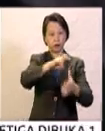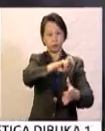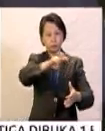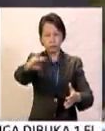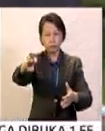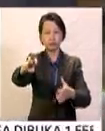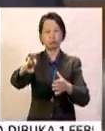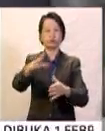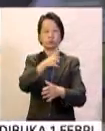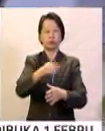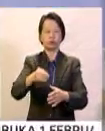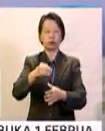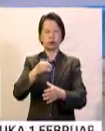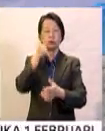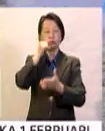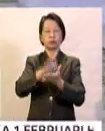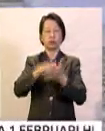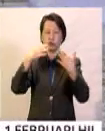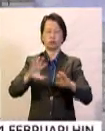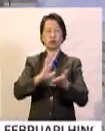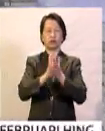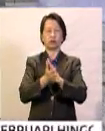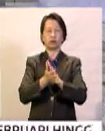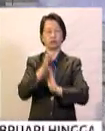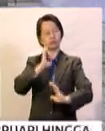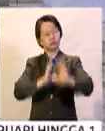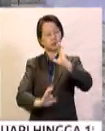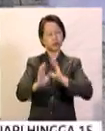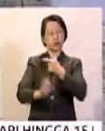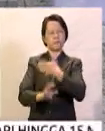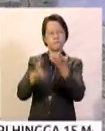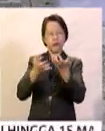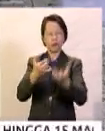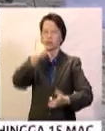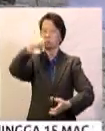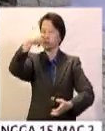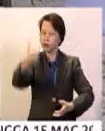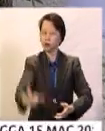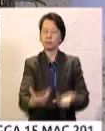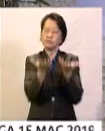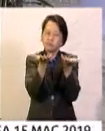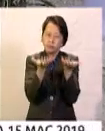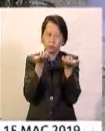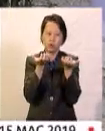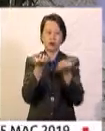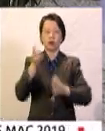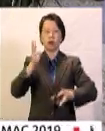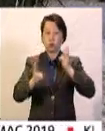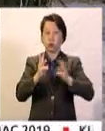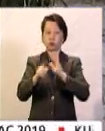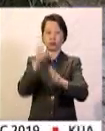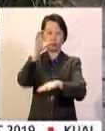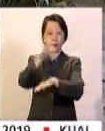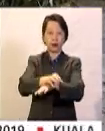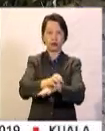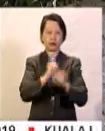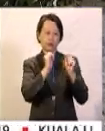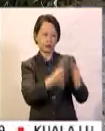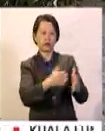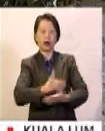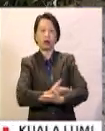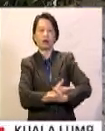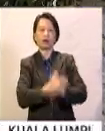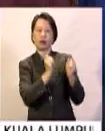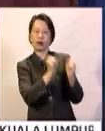ini, malah ia sebenarnya sudah menjadi cita-cita yang sudah lama diinginkan walaupun terpaksa meninggalkan